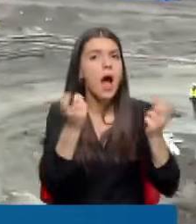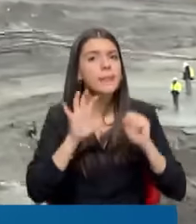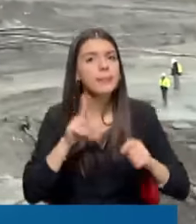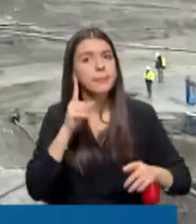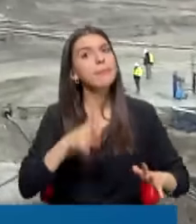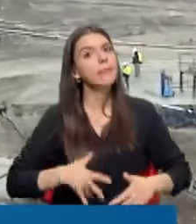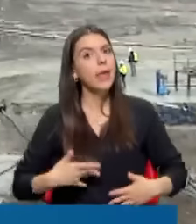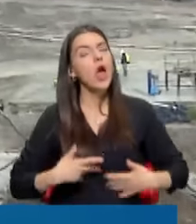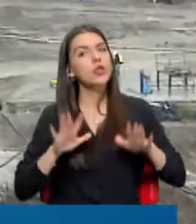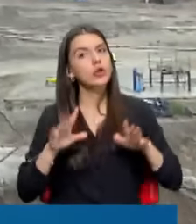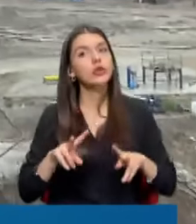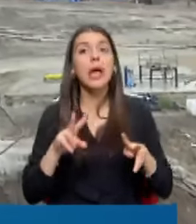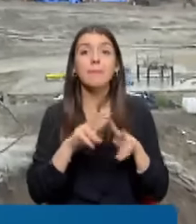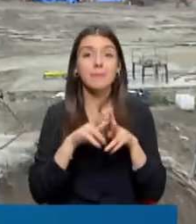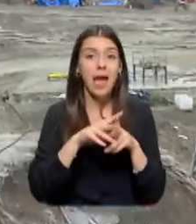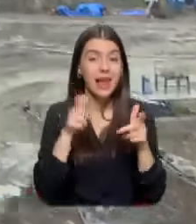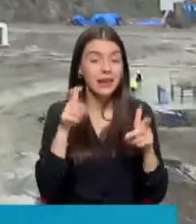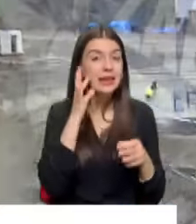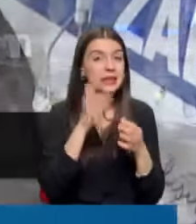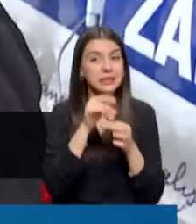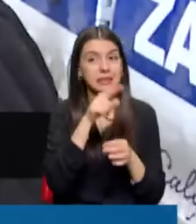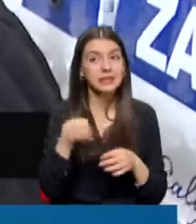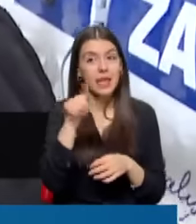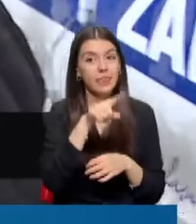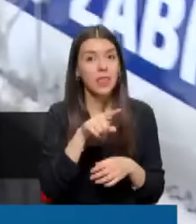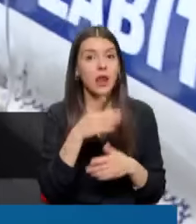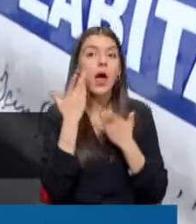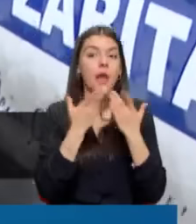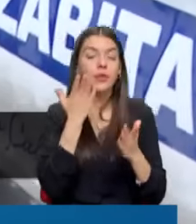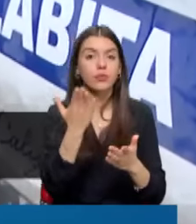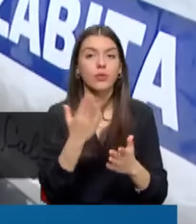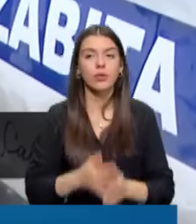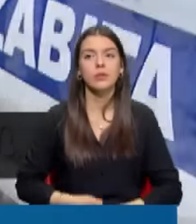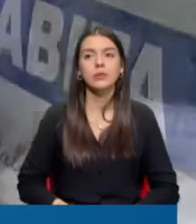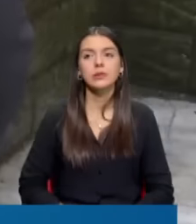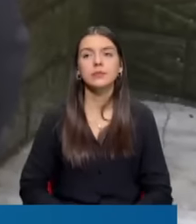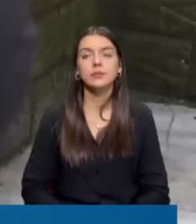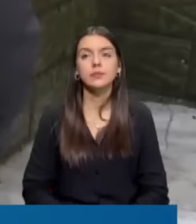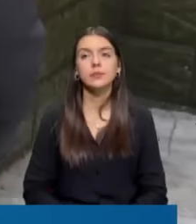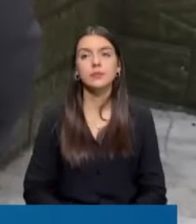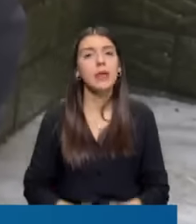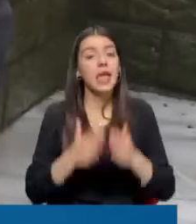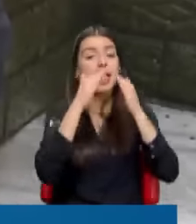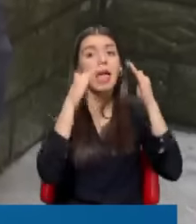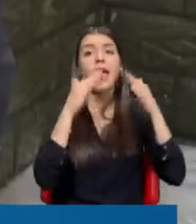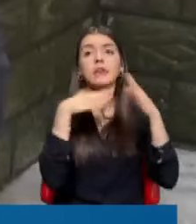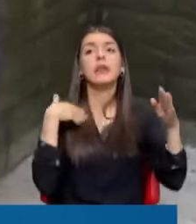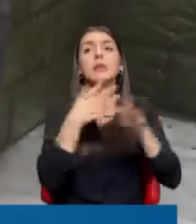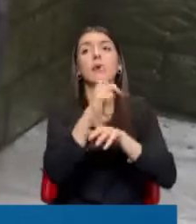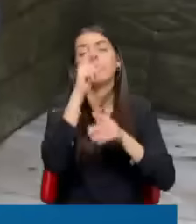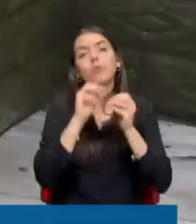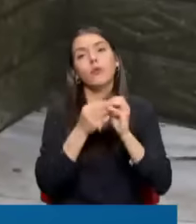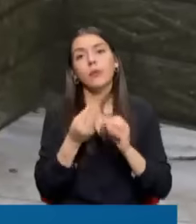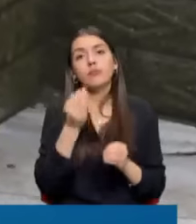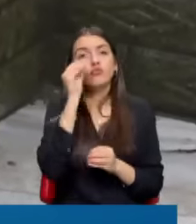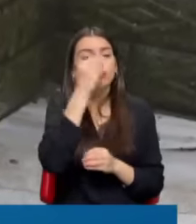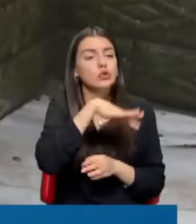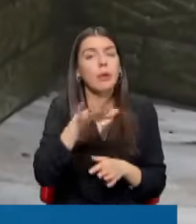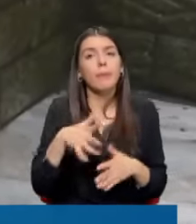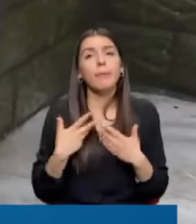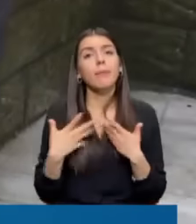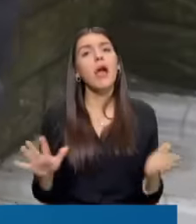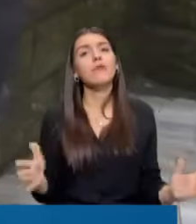konusu. Mahalleli bu sorulara yanıt bekliyor. Gittik otele, evimize bize ettiler. Evimize giremiyoruz. Yani tek sıkıntımız o. Çoluk çocuk perme